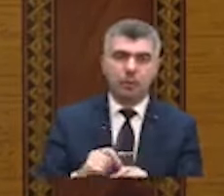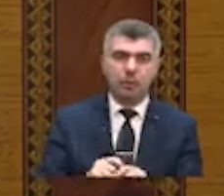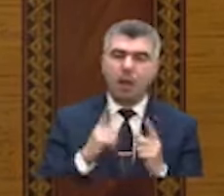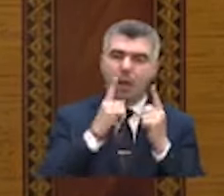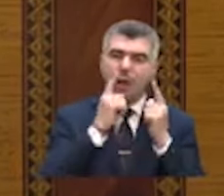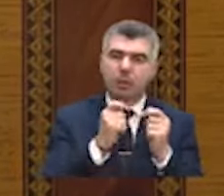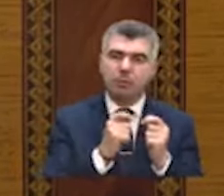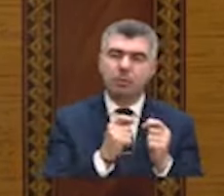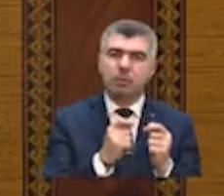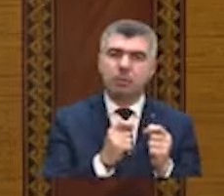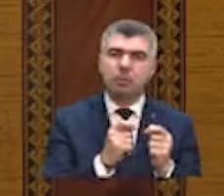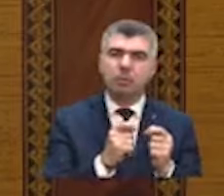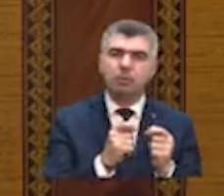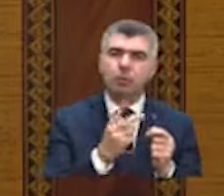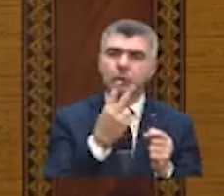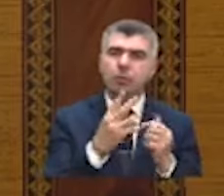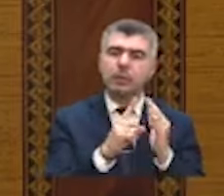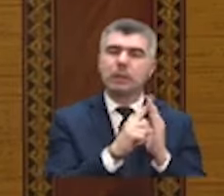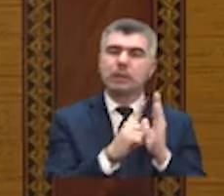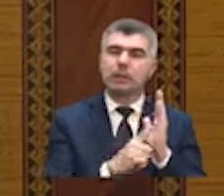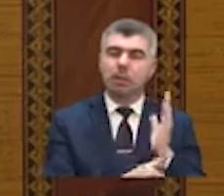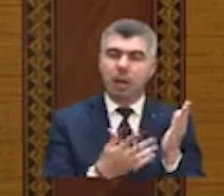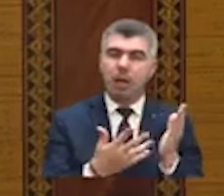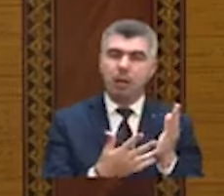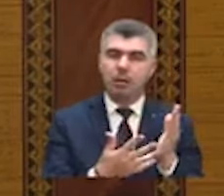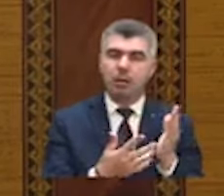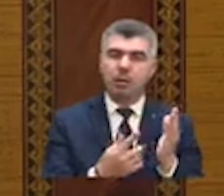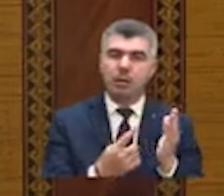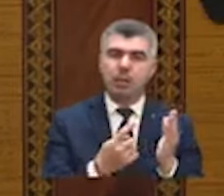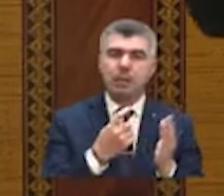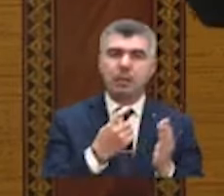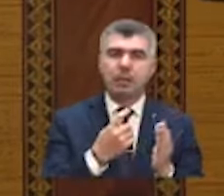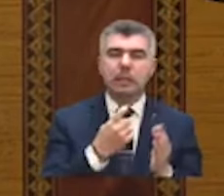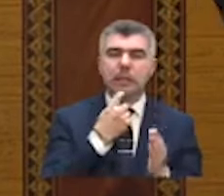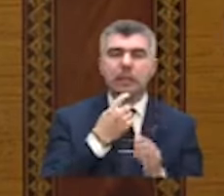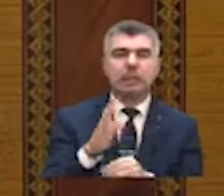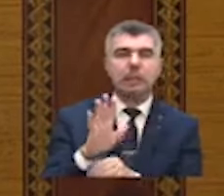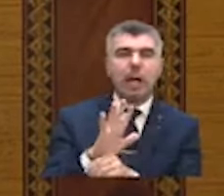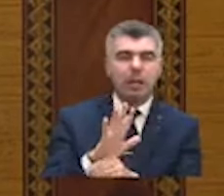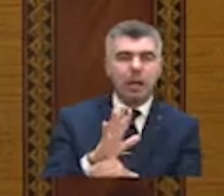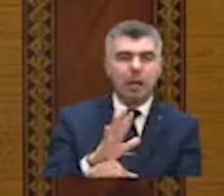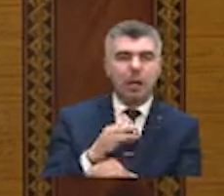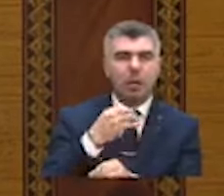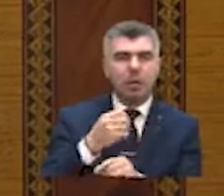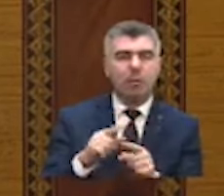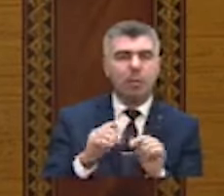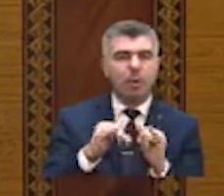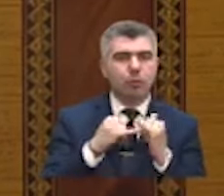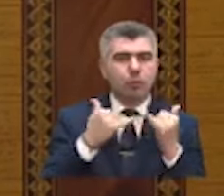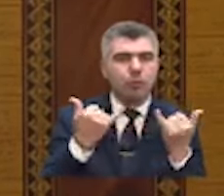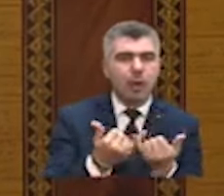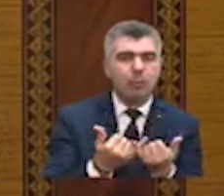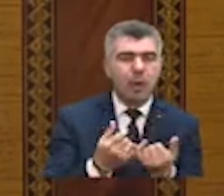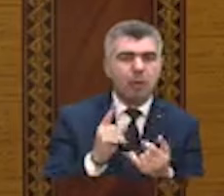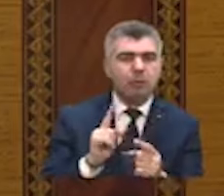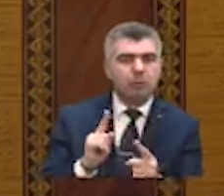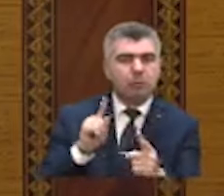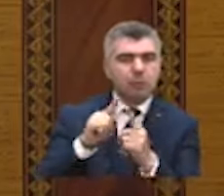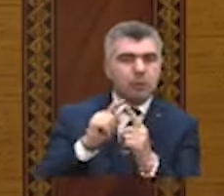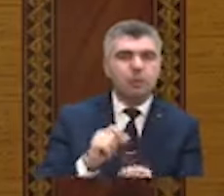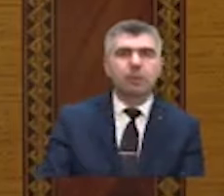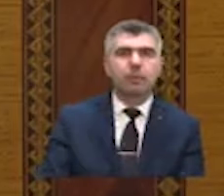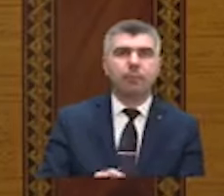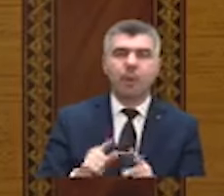شفتو هذ واحد جوج الاسابيع في في تازه السي شك واخذ الكلمه ويتكلم ودار اجتماع وجات عنده التلفزيون